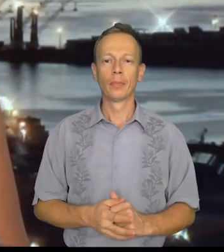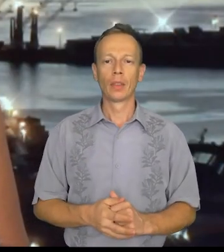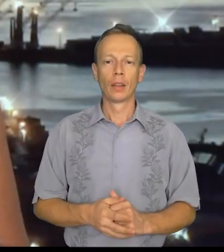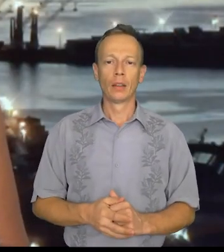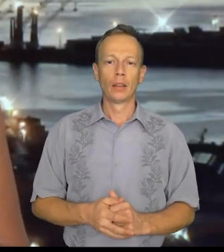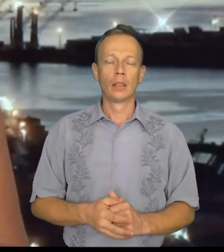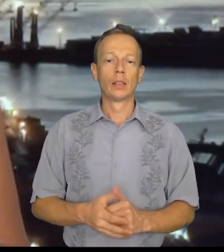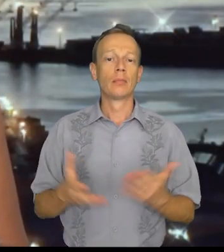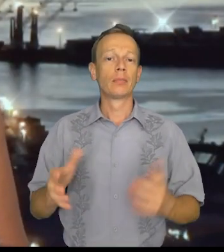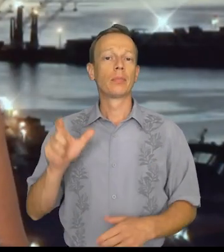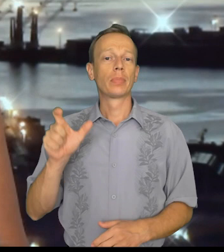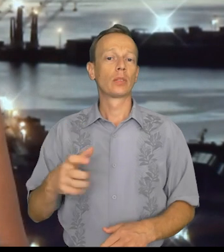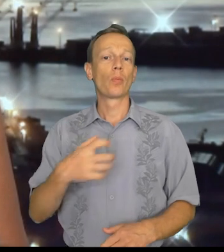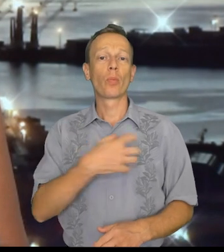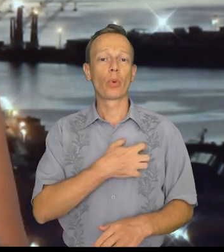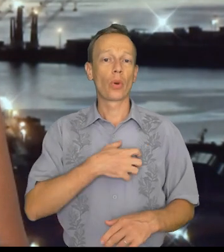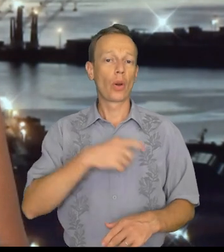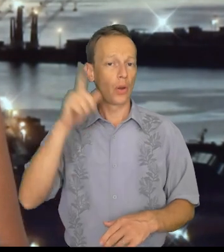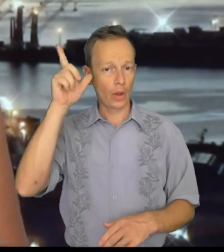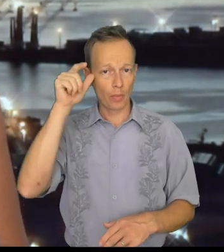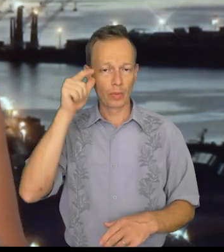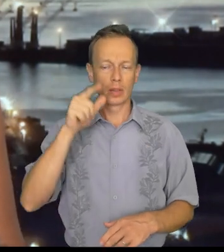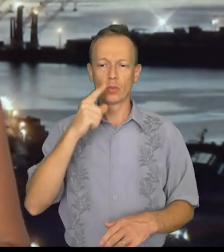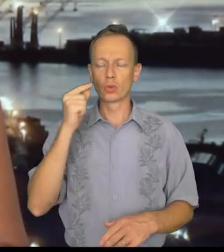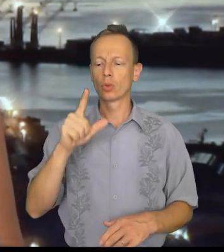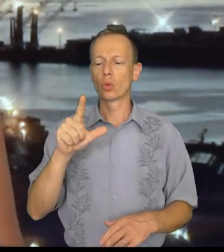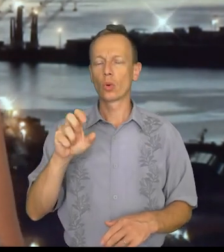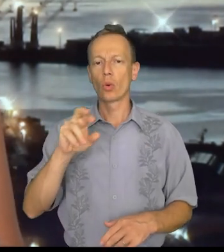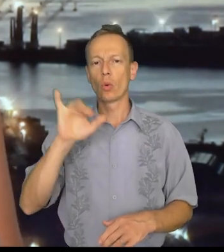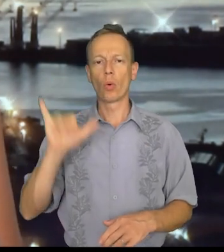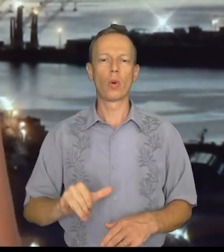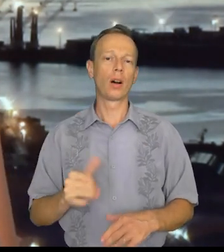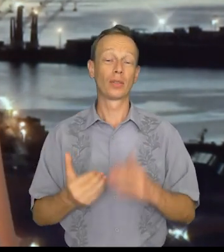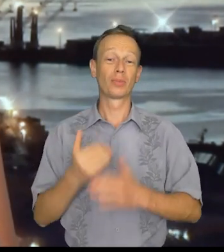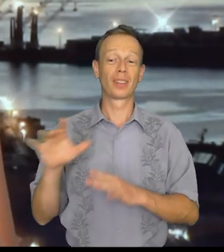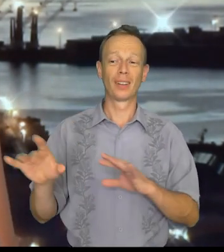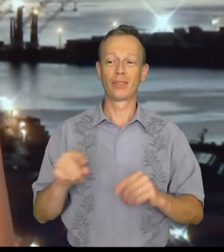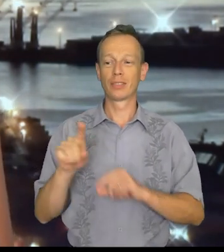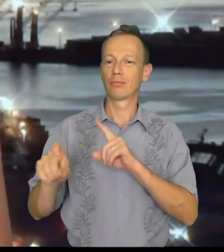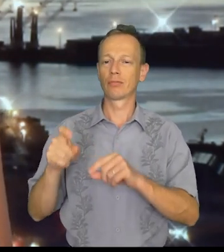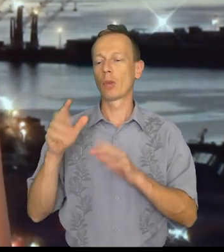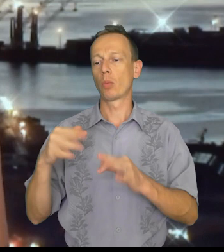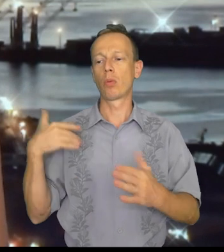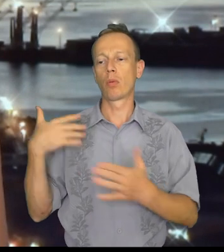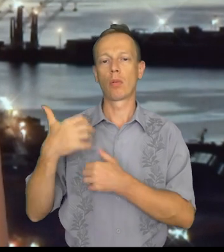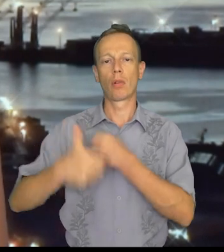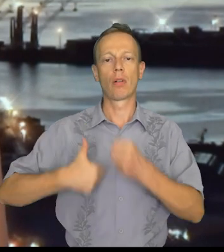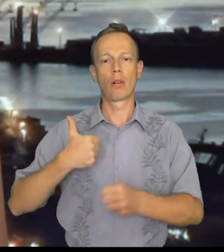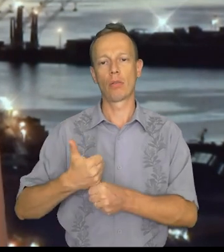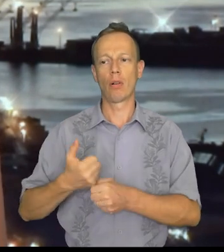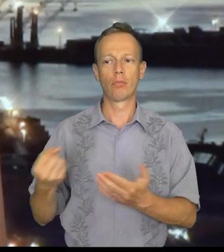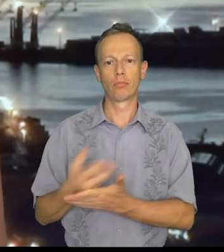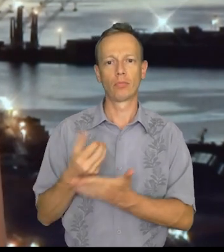République. Hervé Leroy était l'invité qu'a fait Ibrahim Aminazi ce matin. Il est revenu sur l'activité judiciaire de 2020 en rappelant l'installation d'un